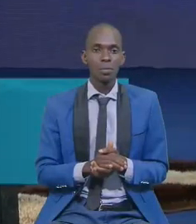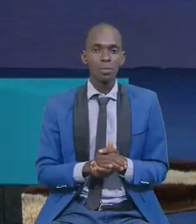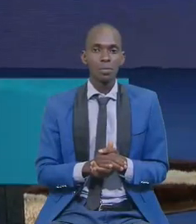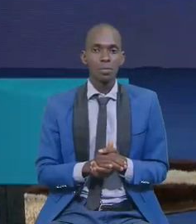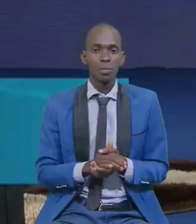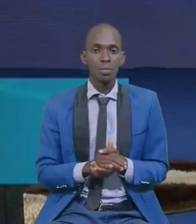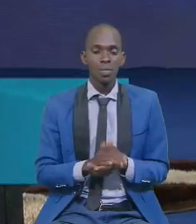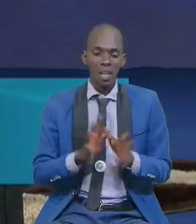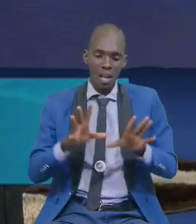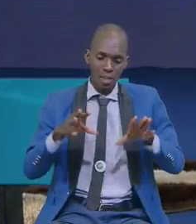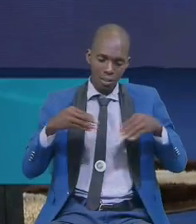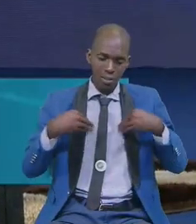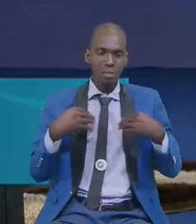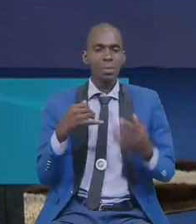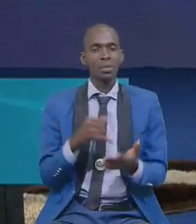Accepte-le.